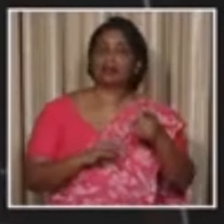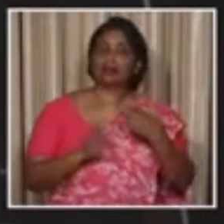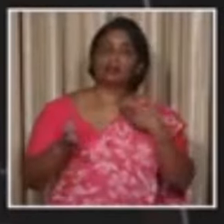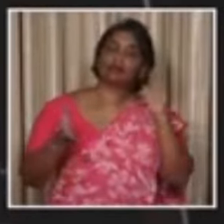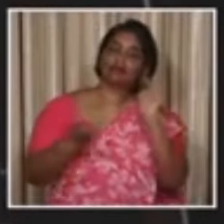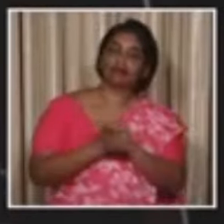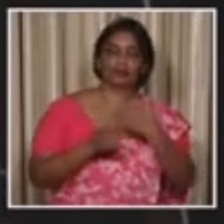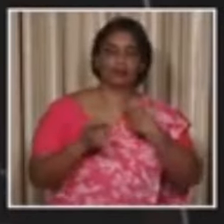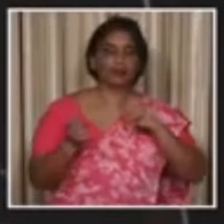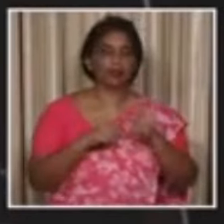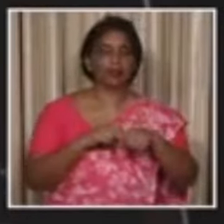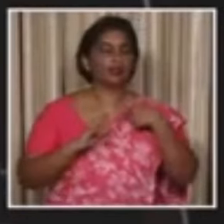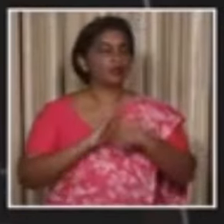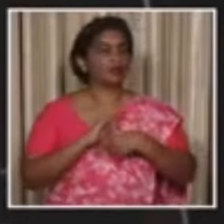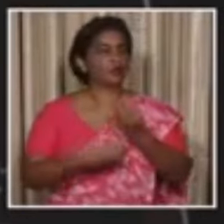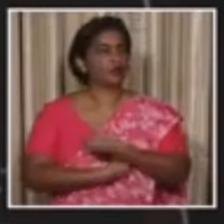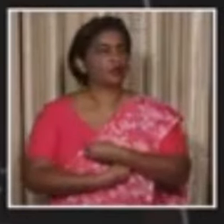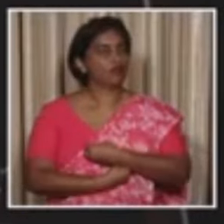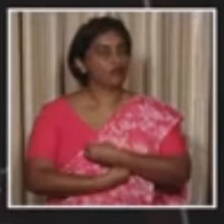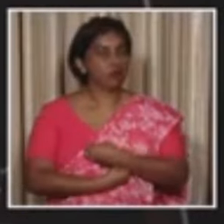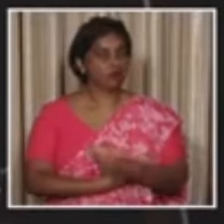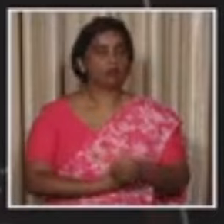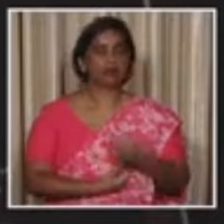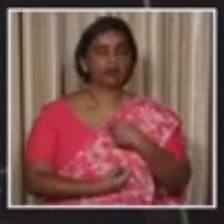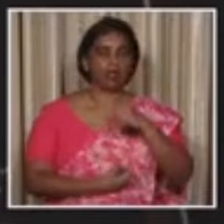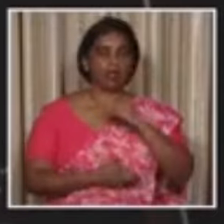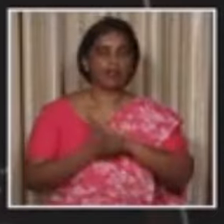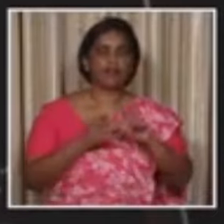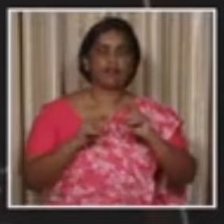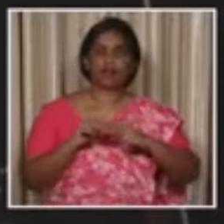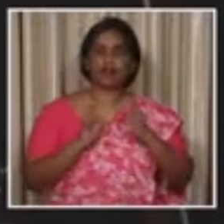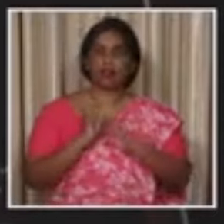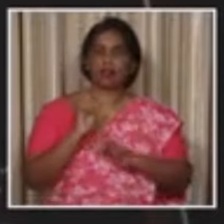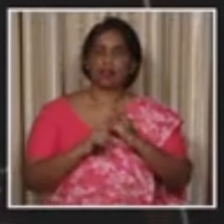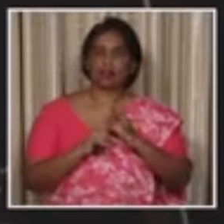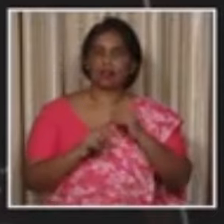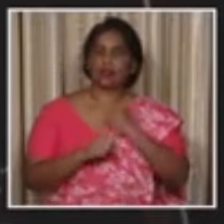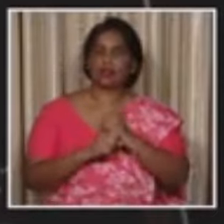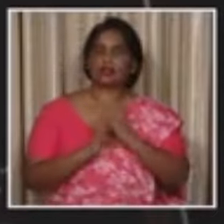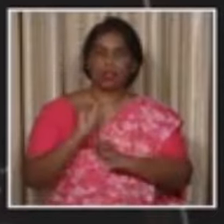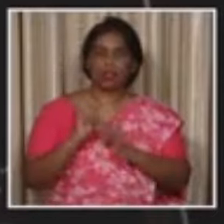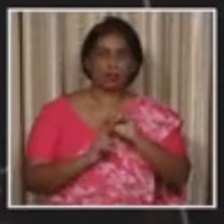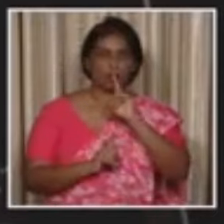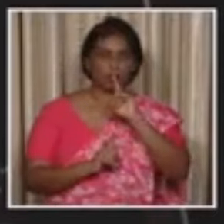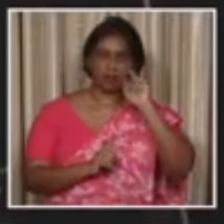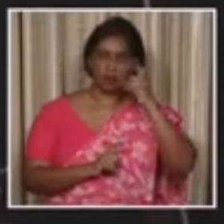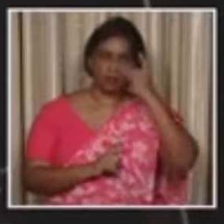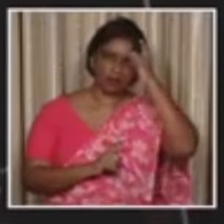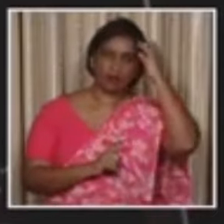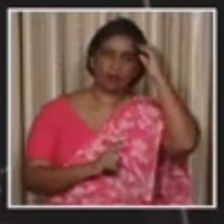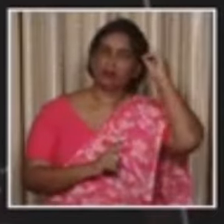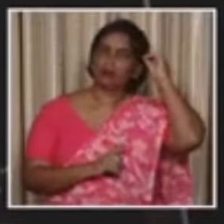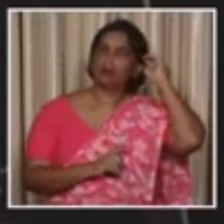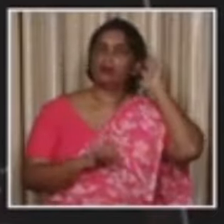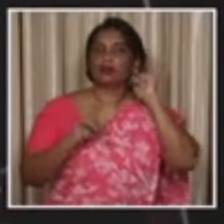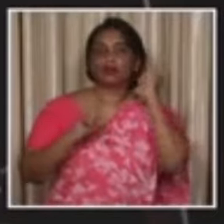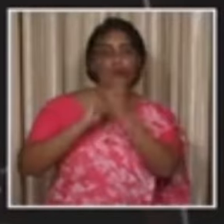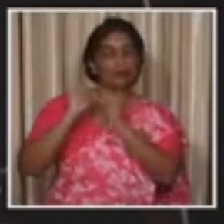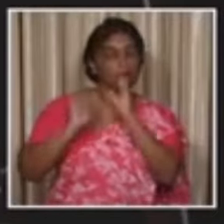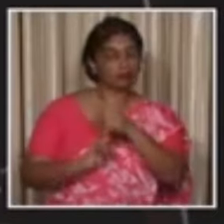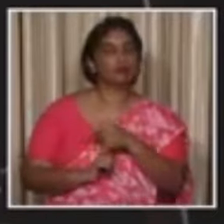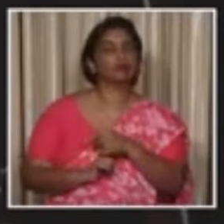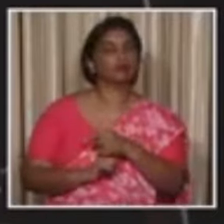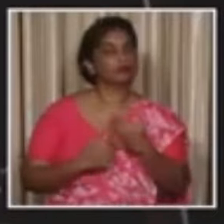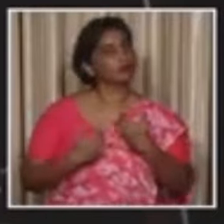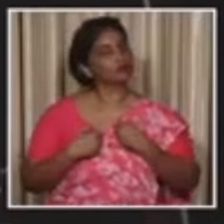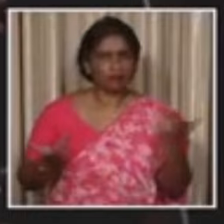දාලා මේ රටේ ක්‍රිකට් විනාශ කරපුවට මම දැක්ක හරිම් ප්‍රනාන්දු ඇමතුමක් කියනවා රාජ්‍ය ඇමතුමක් කිව්වත් දන්නේ මේ කට්ටියට එහෙම චෝදනාවක් තියෙනවා